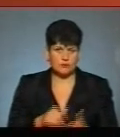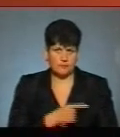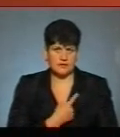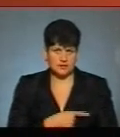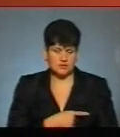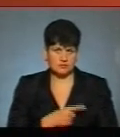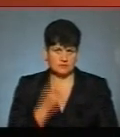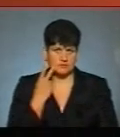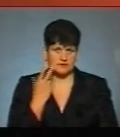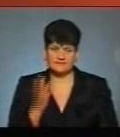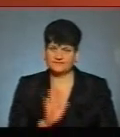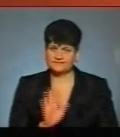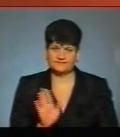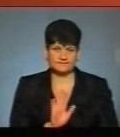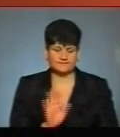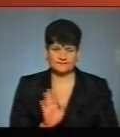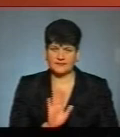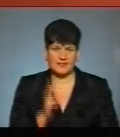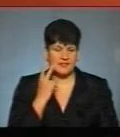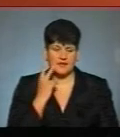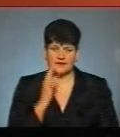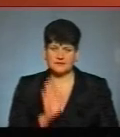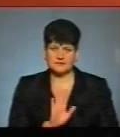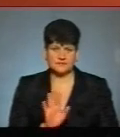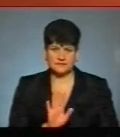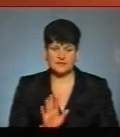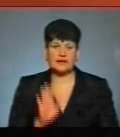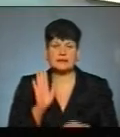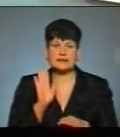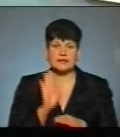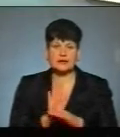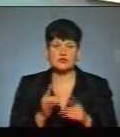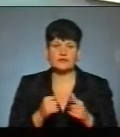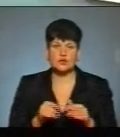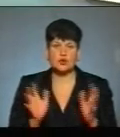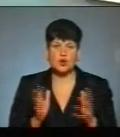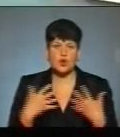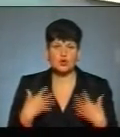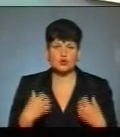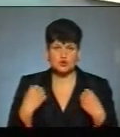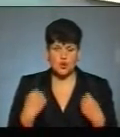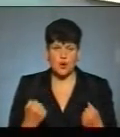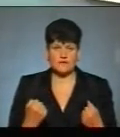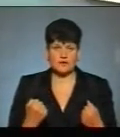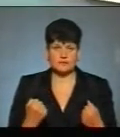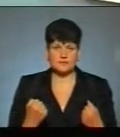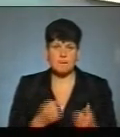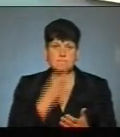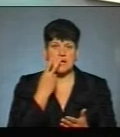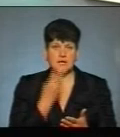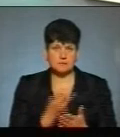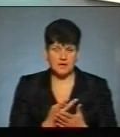за звичним графіком? Ну, не зовсім за звичним, бо наказом відділу охорони здоров'я